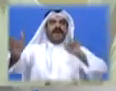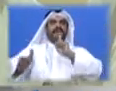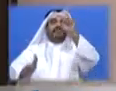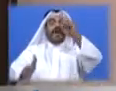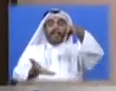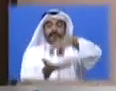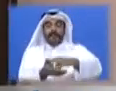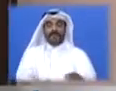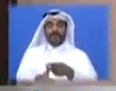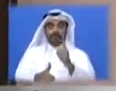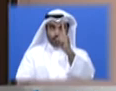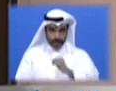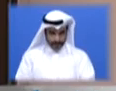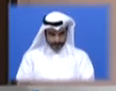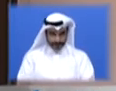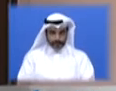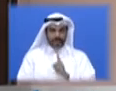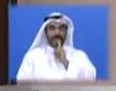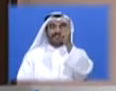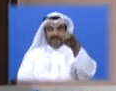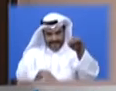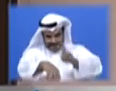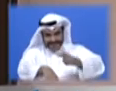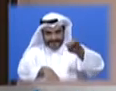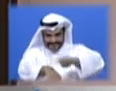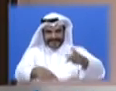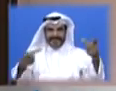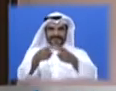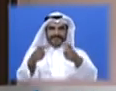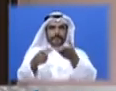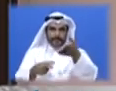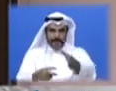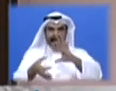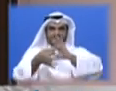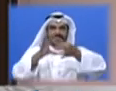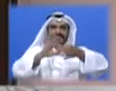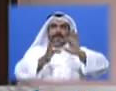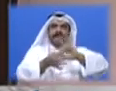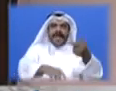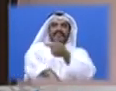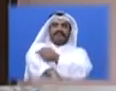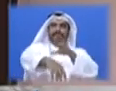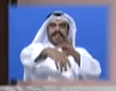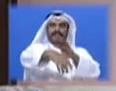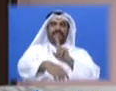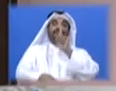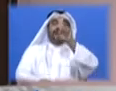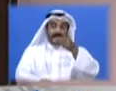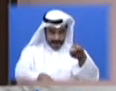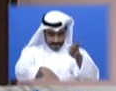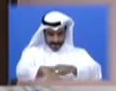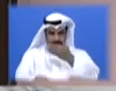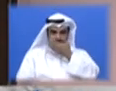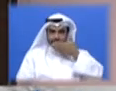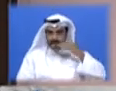والأماكن الأولى، وبإذن الله تستمر هذه اللقاءات في مقر الجمعية، وكما تم طرح هذا الموضوع في